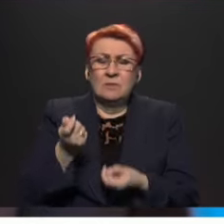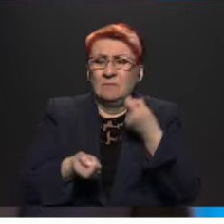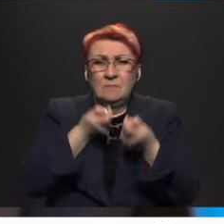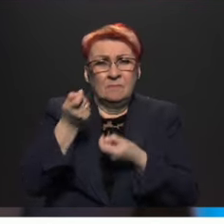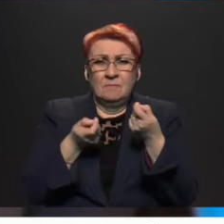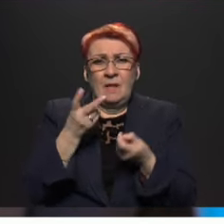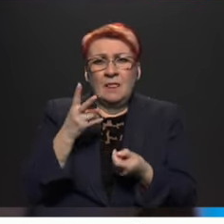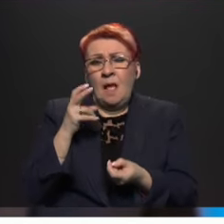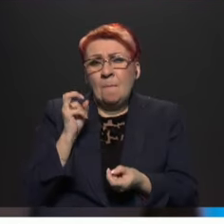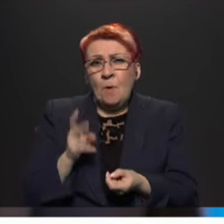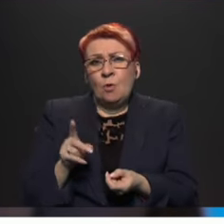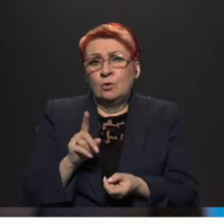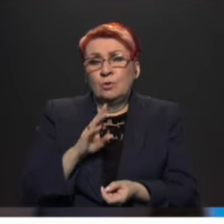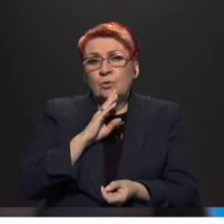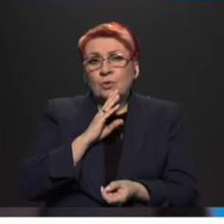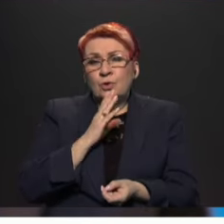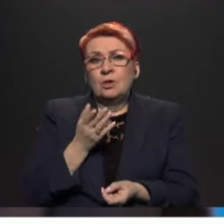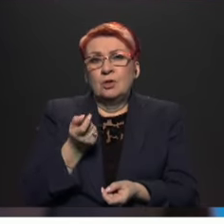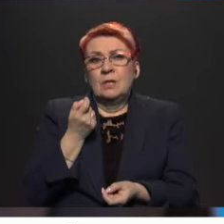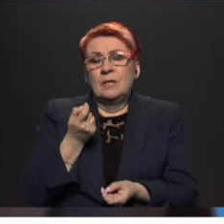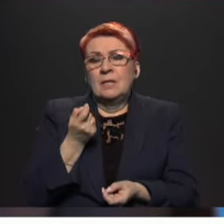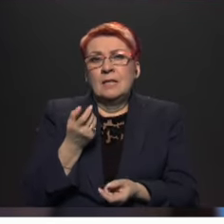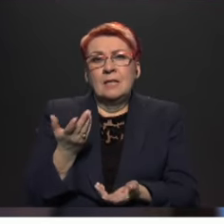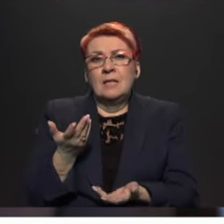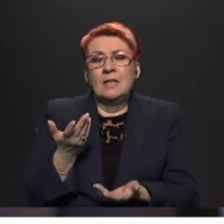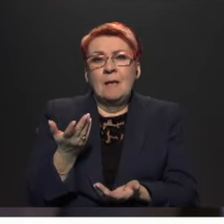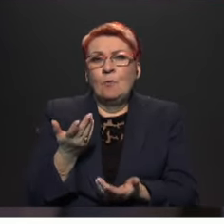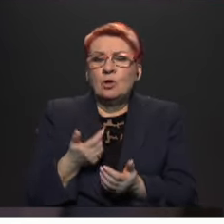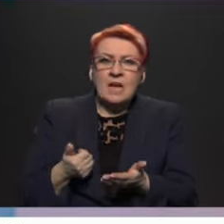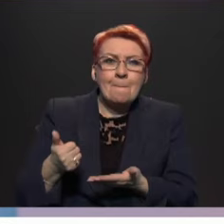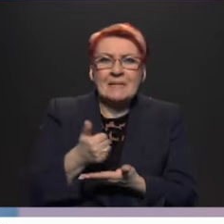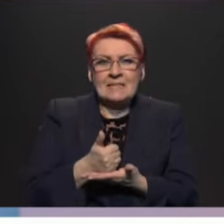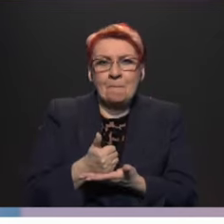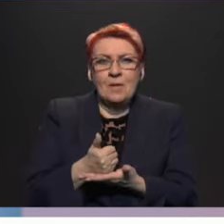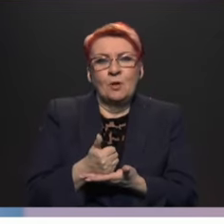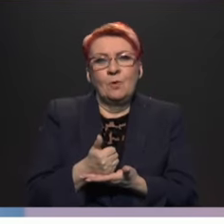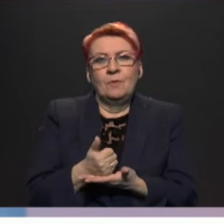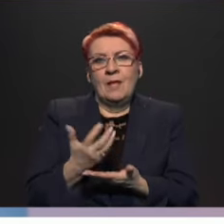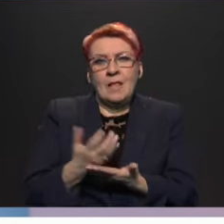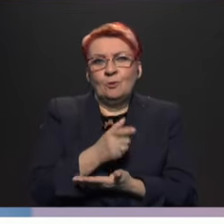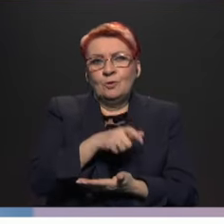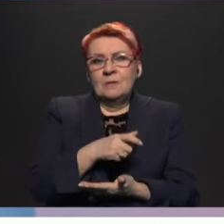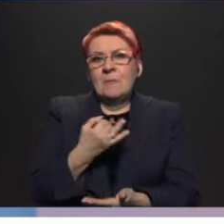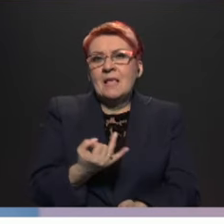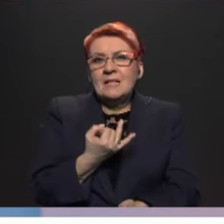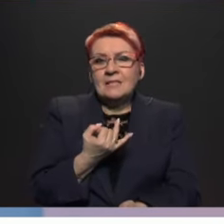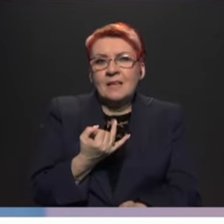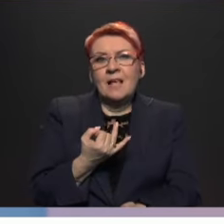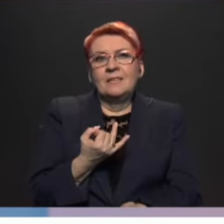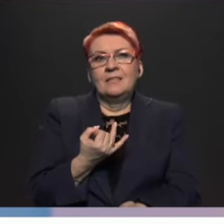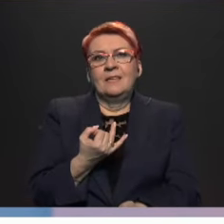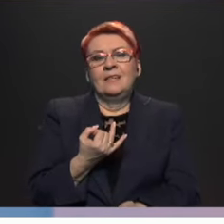какой-то намек на то, что женщина немножечко как бы эмансипируется, да, вот как-то найдет себе интересные